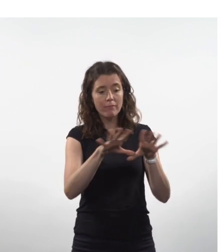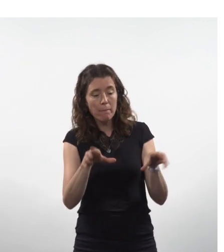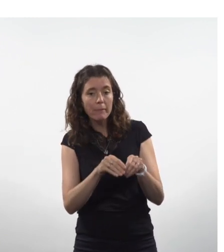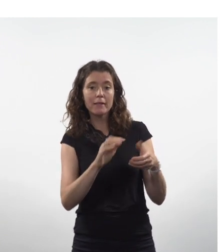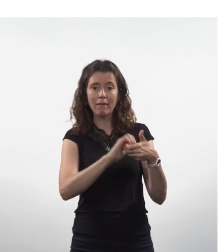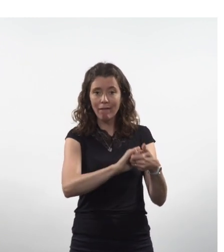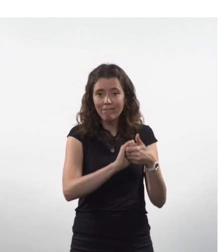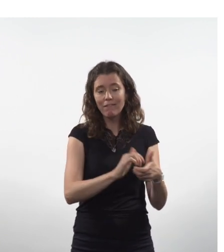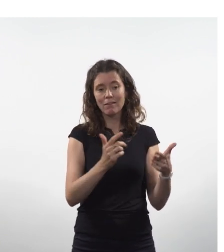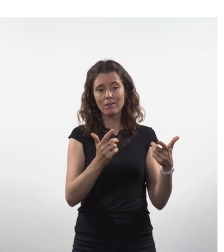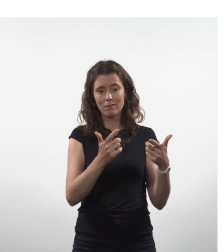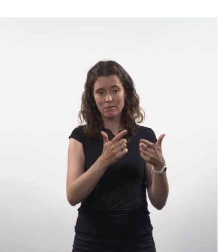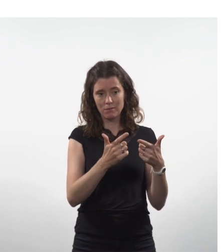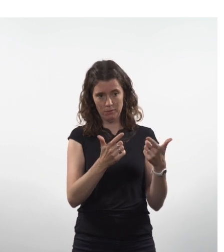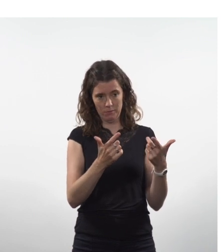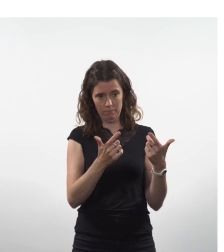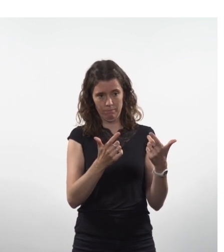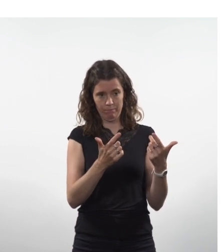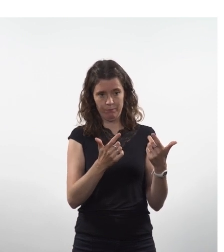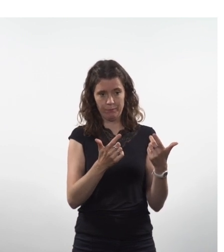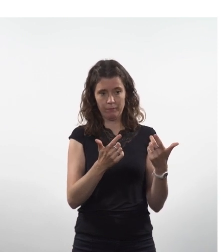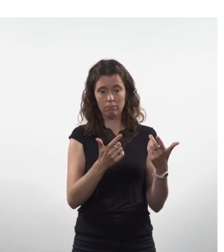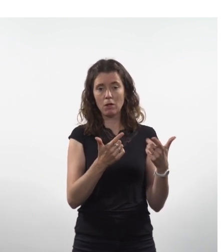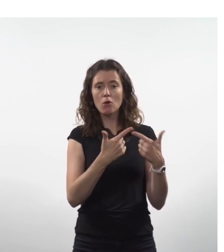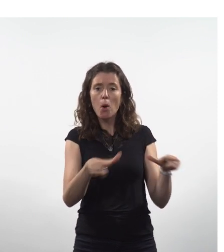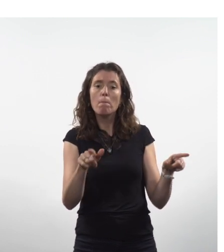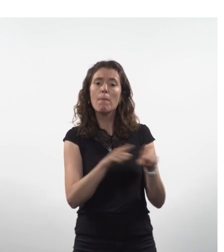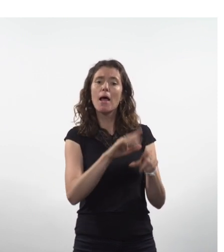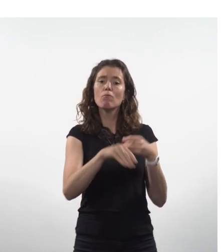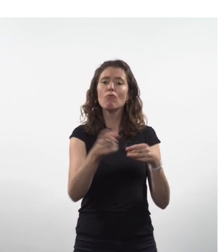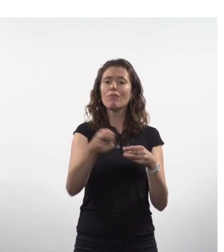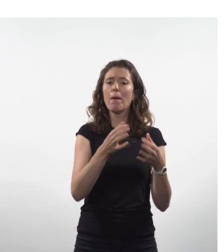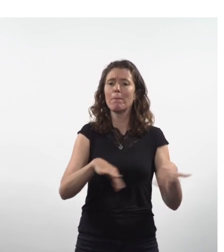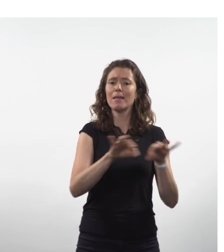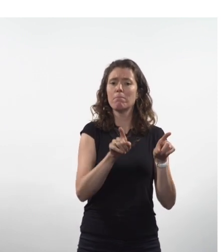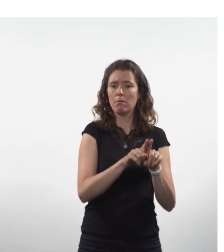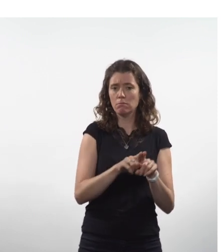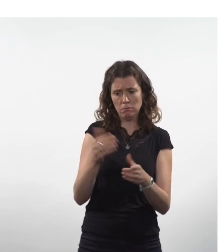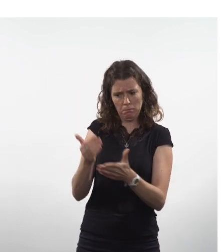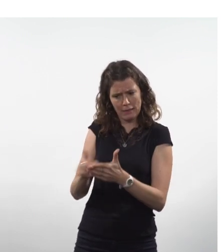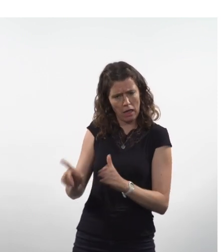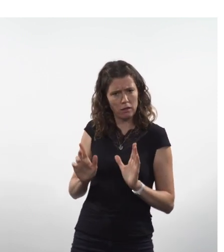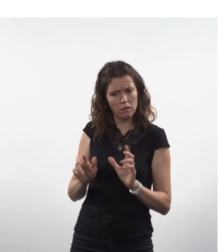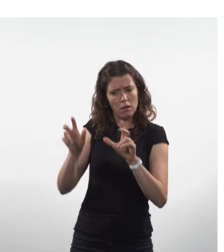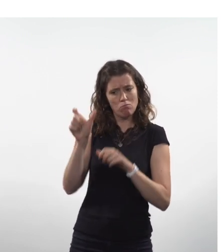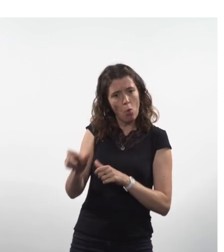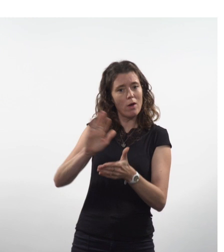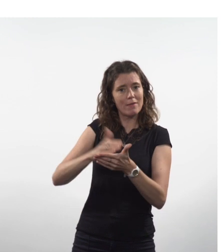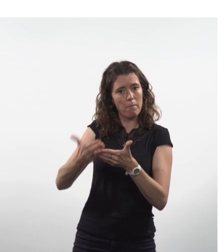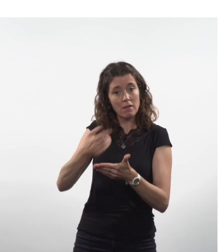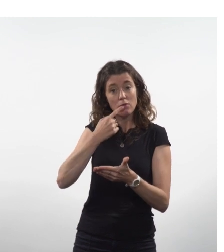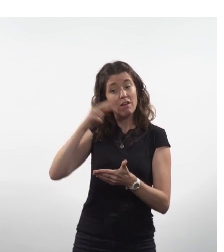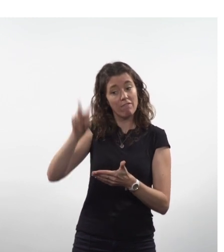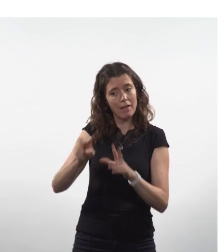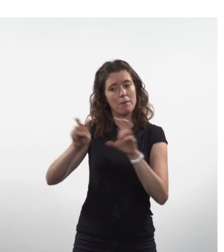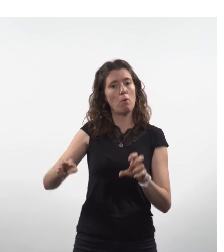c'est des gens qui ont le même, la même langue ou qui sont originaires du même pays. Là, quand on parle d'interprète, on parle d'interprètes diplômés.